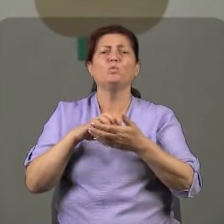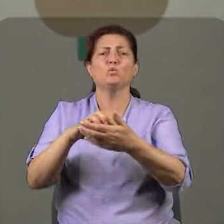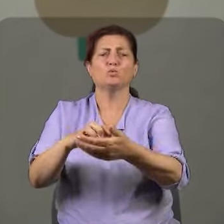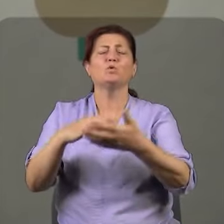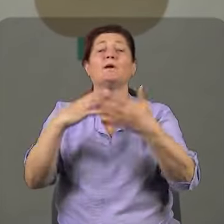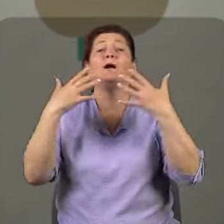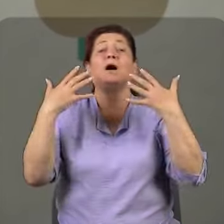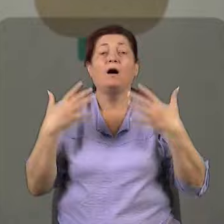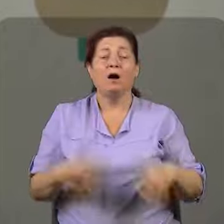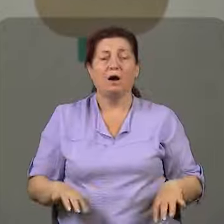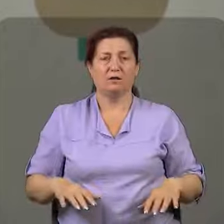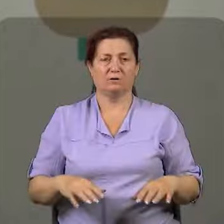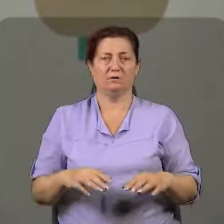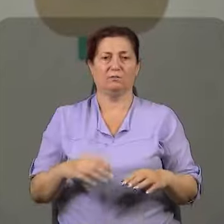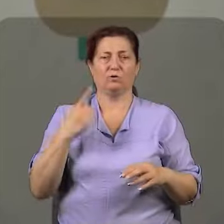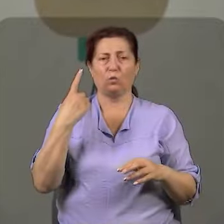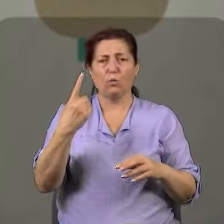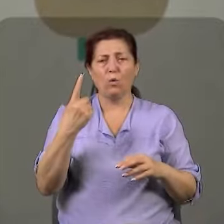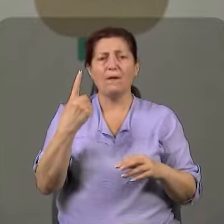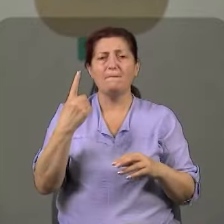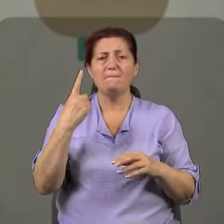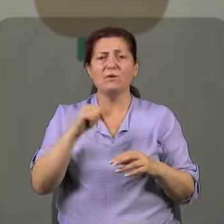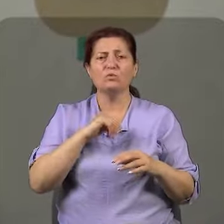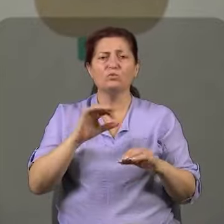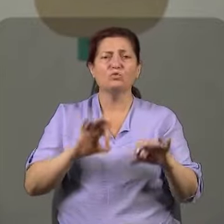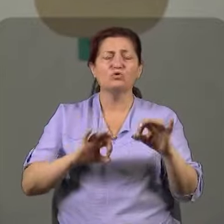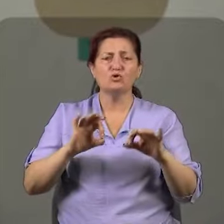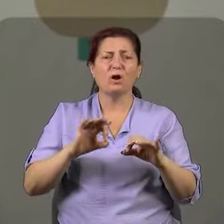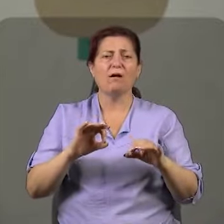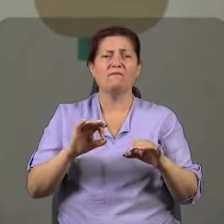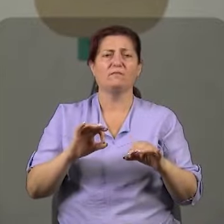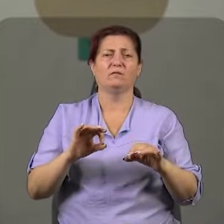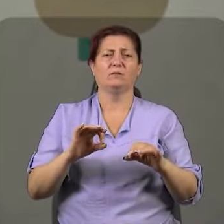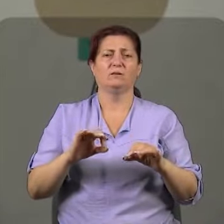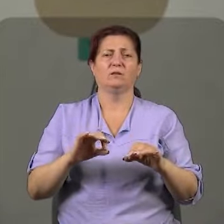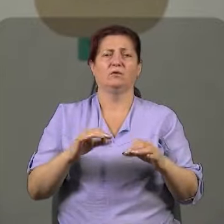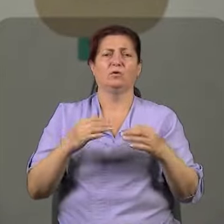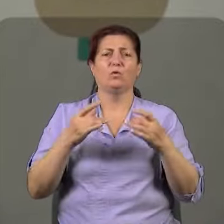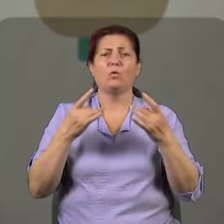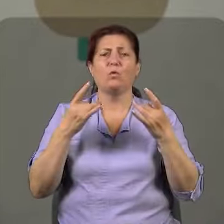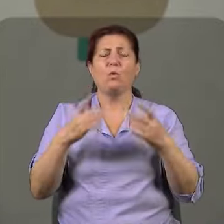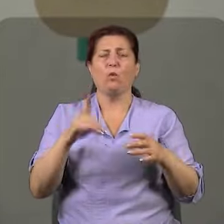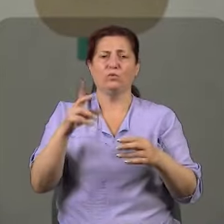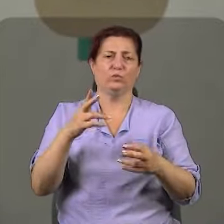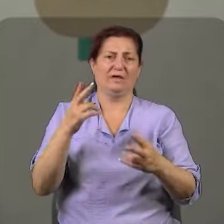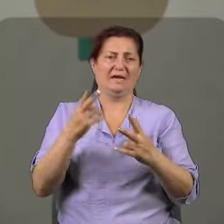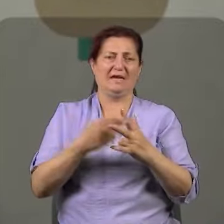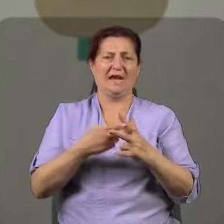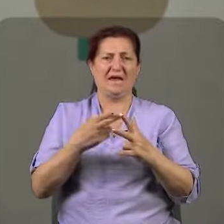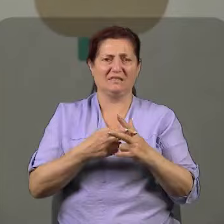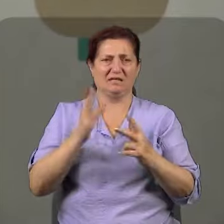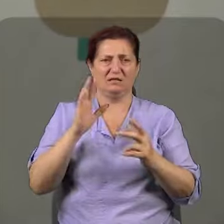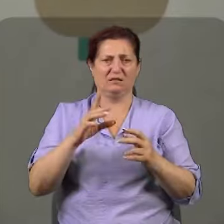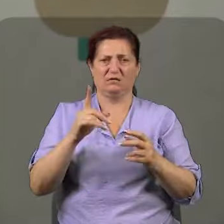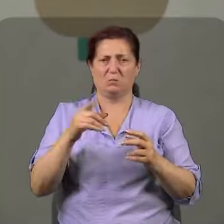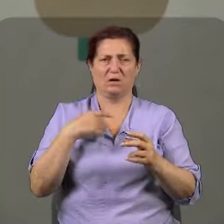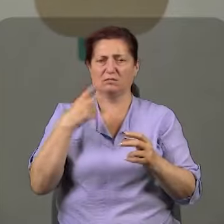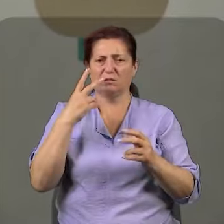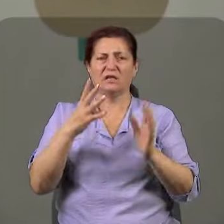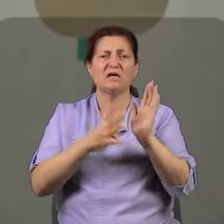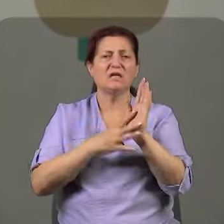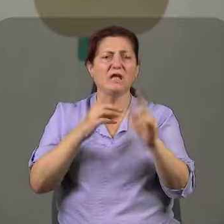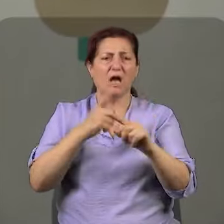դավ գոնե հասած լինի այն չափին, ինչքան ֆունդամենտալն է, հա, կամ գոնե դրա կեսը լինի, հա, բայց մենք տեսնում ենք 9 անգամ